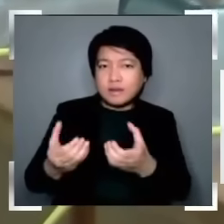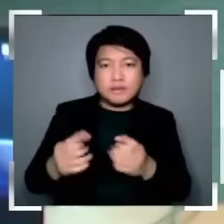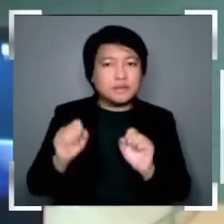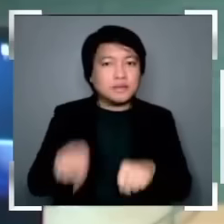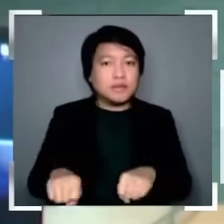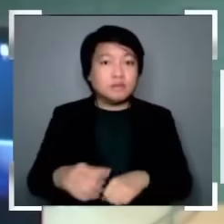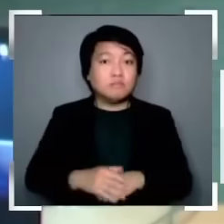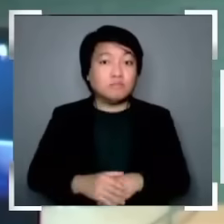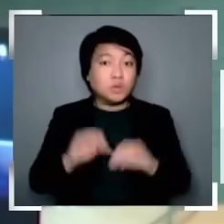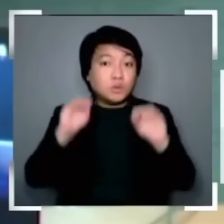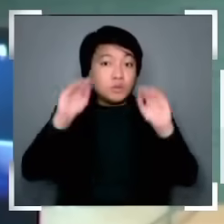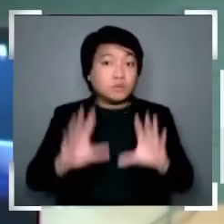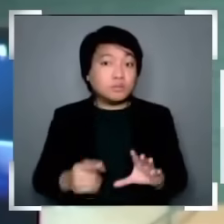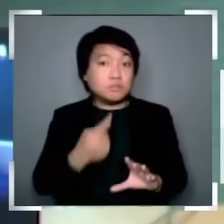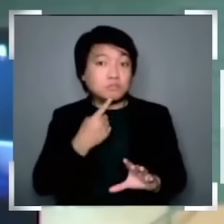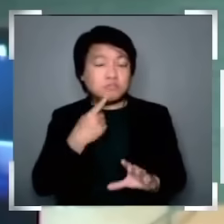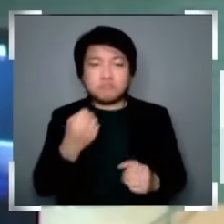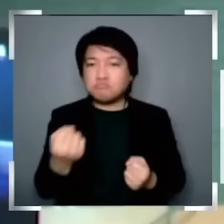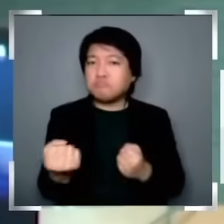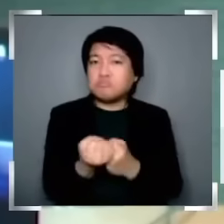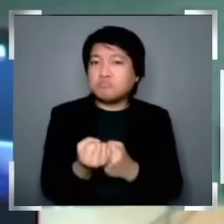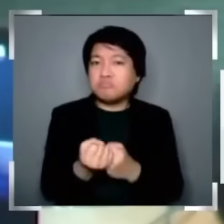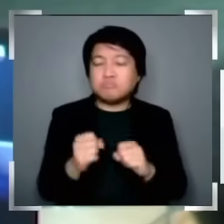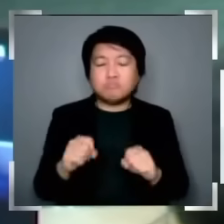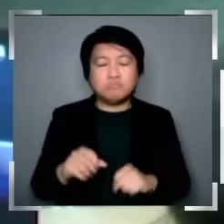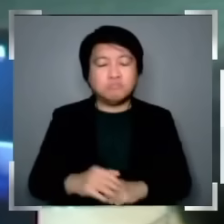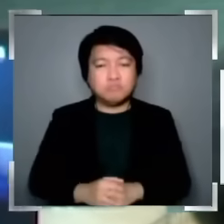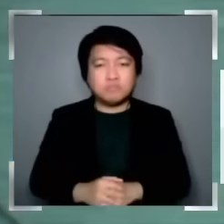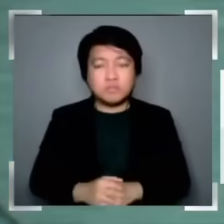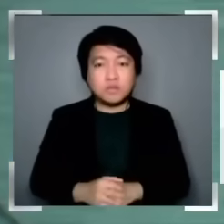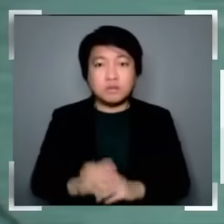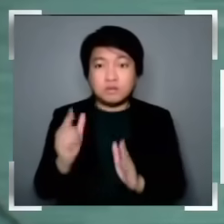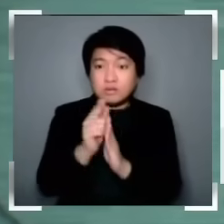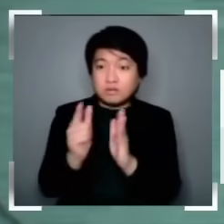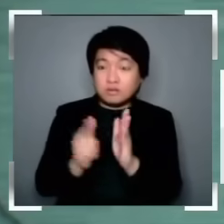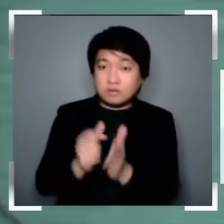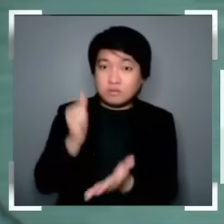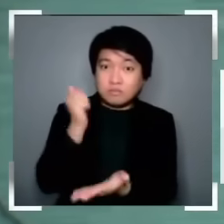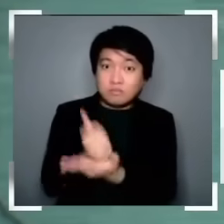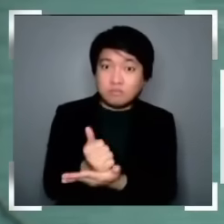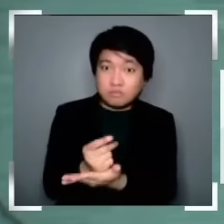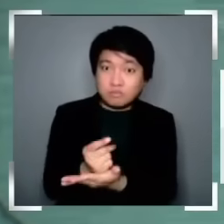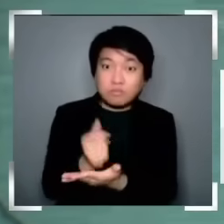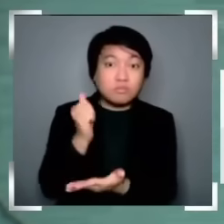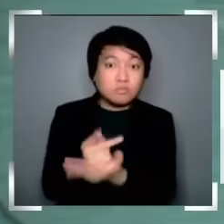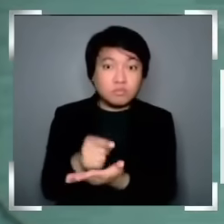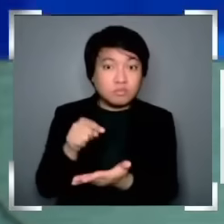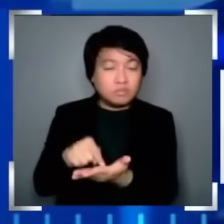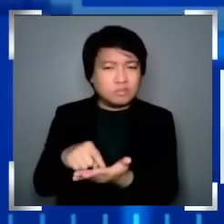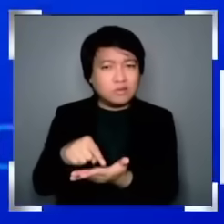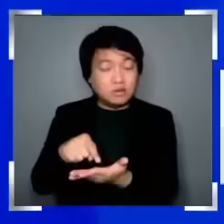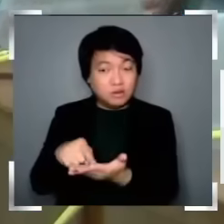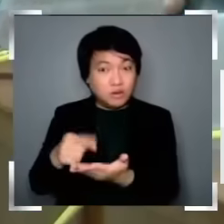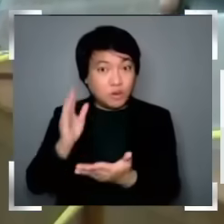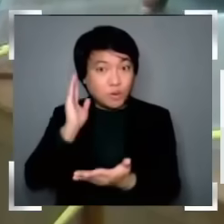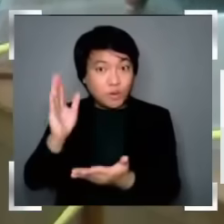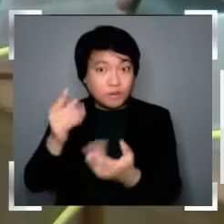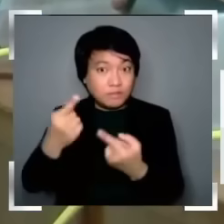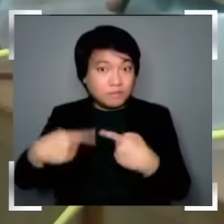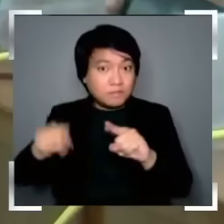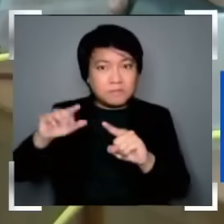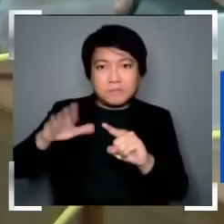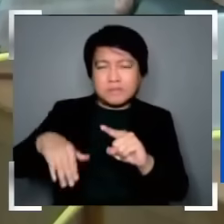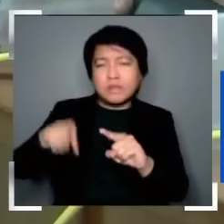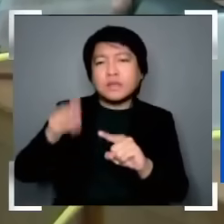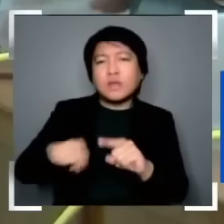program. Pero para magtagumpay ang bagong batas, dapat daw lahat ng basic needs sa edukasyon na ibibigay. Lahat po ng